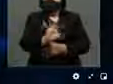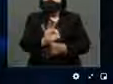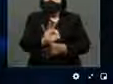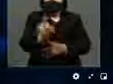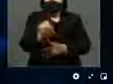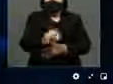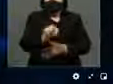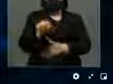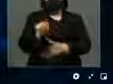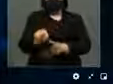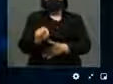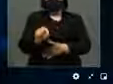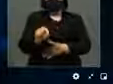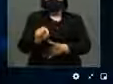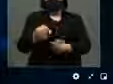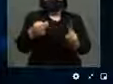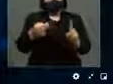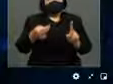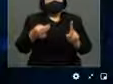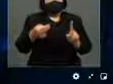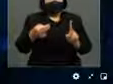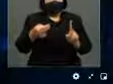ะครับคน